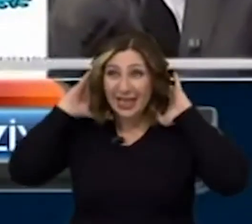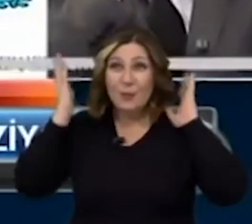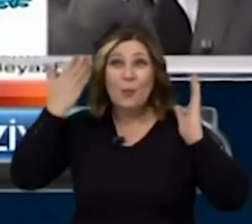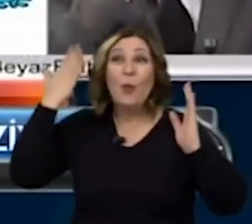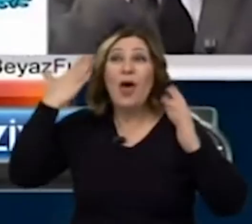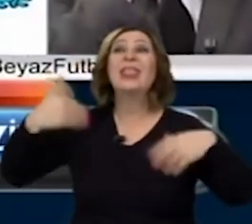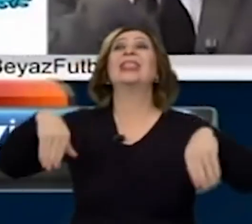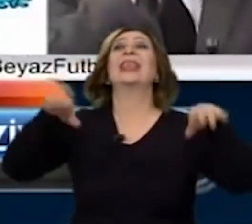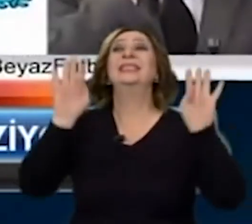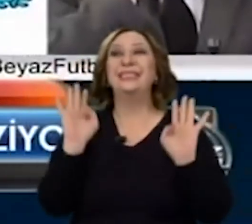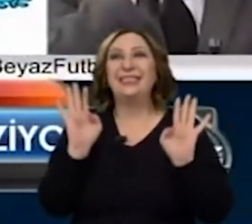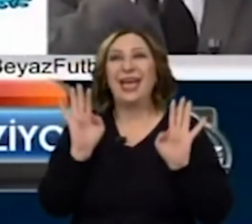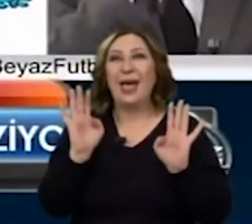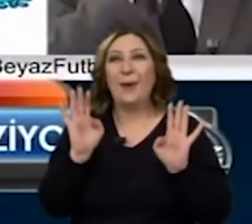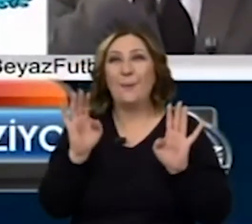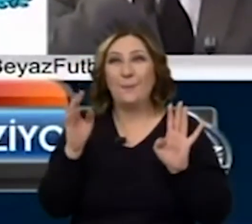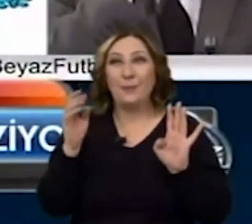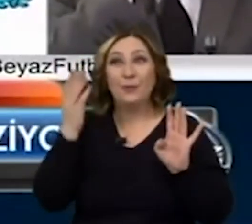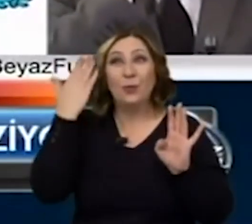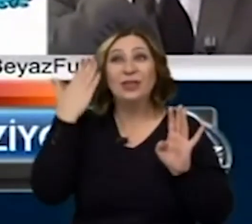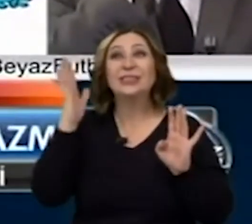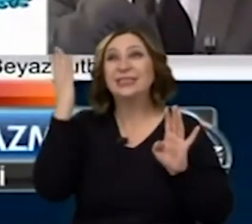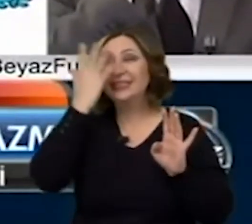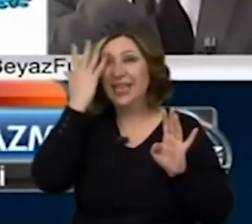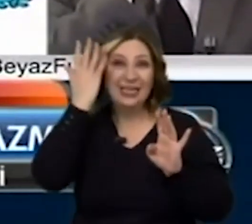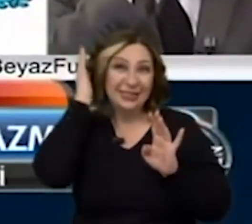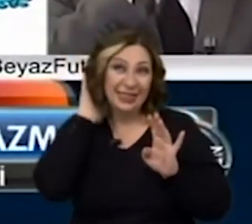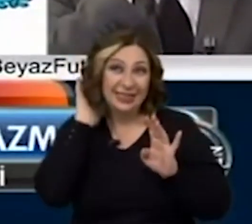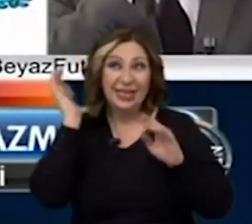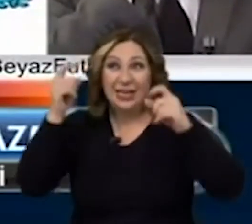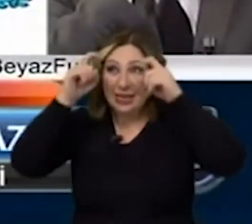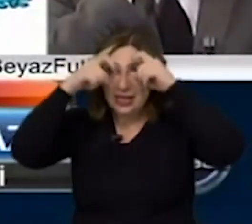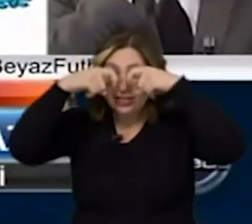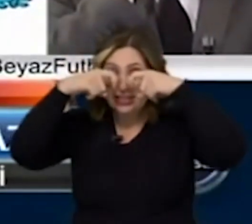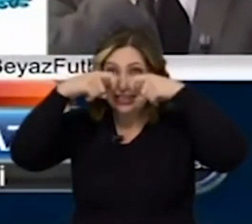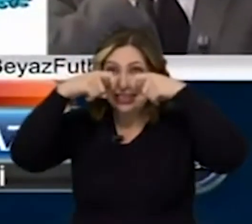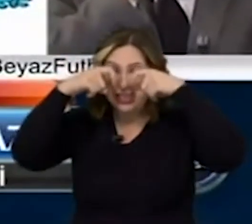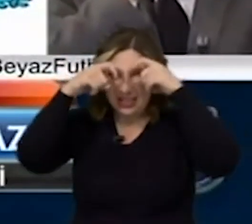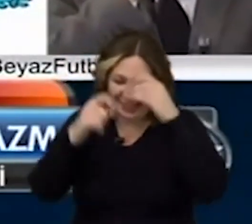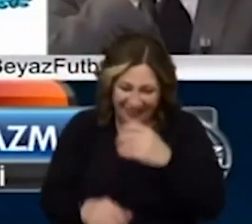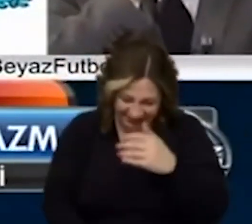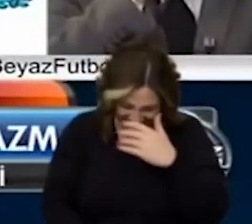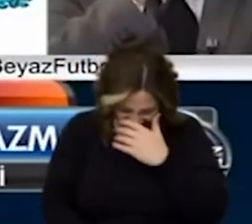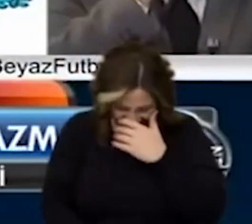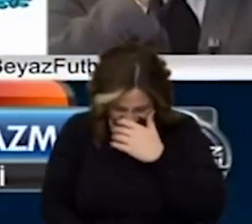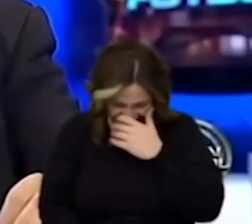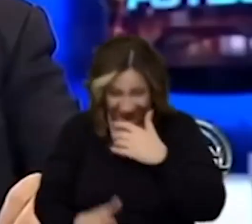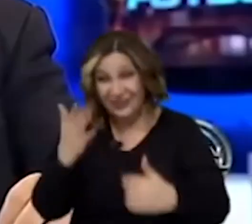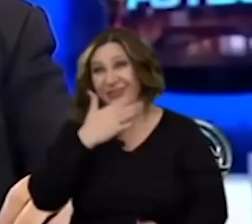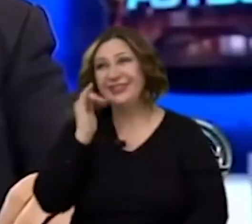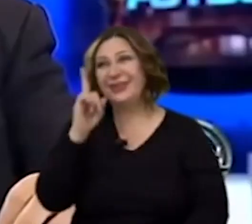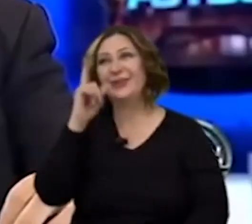boya değilse... Bak. Vardır boya. Değilse siyah saçlı, kaşık çatlı, böyle şeyli. Bir değişik çirkin bir